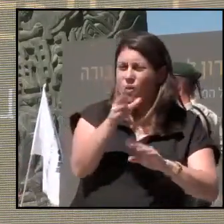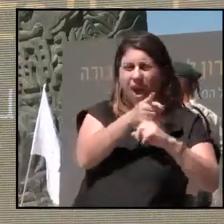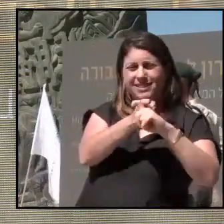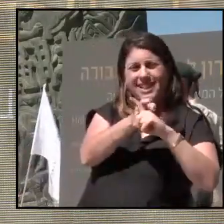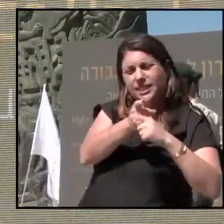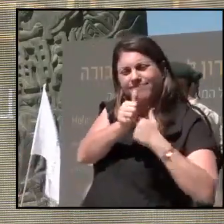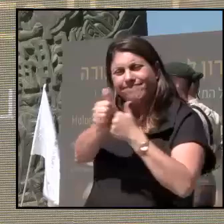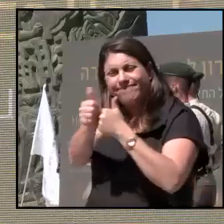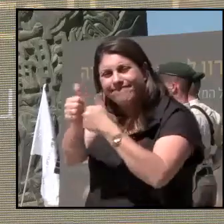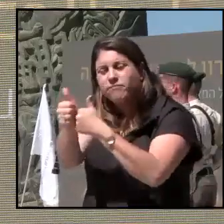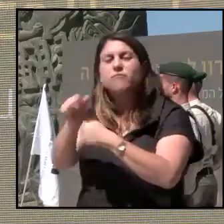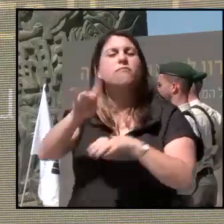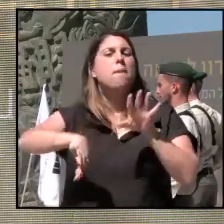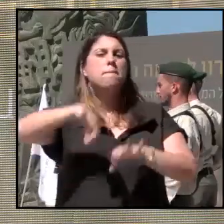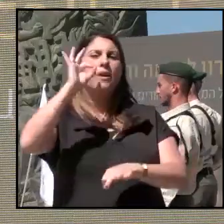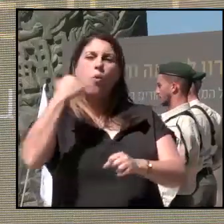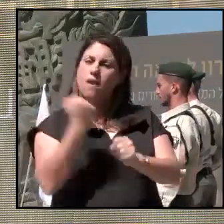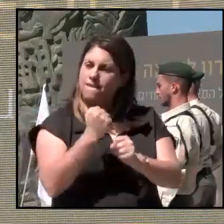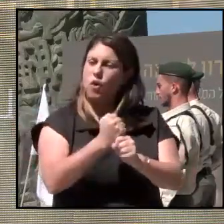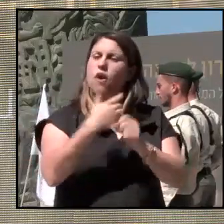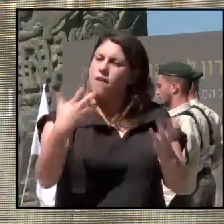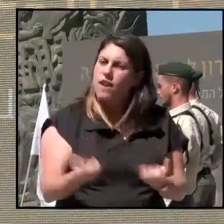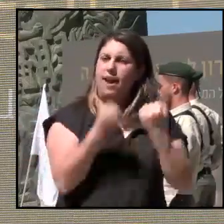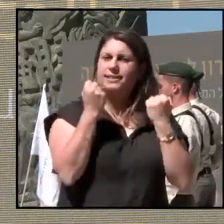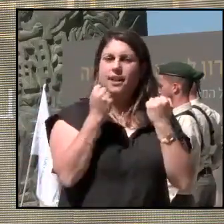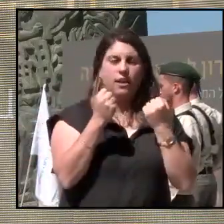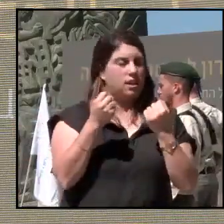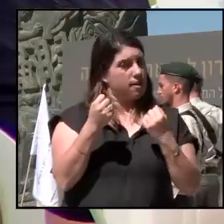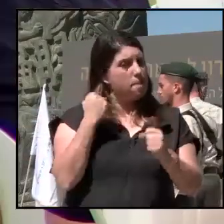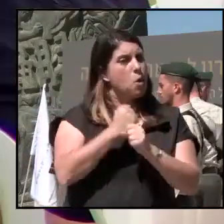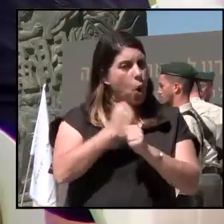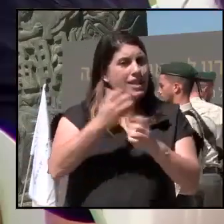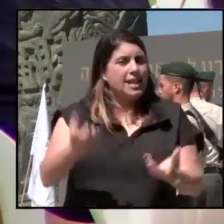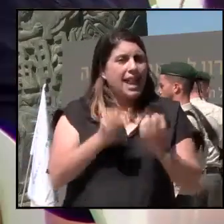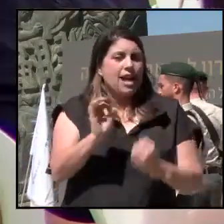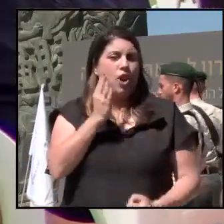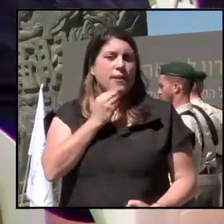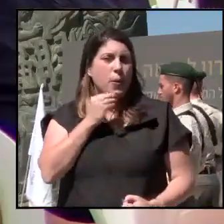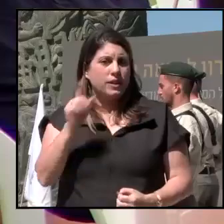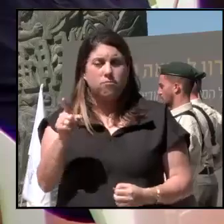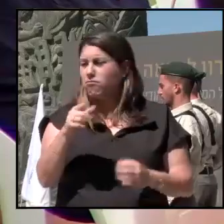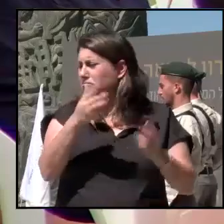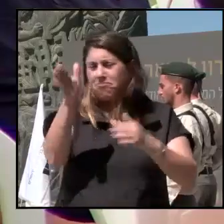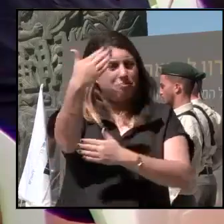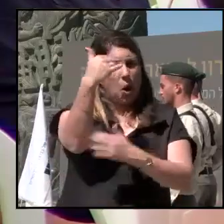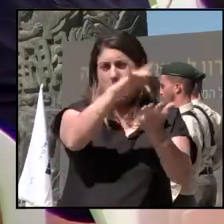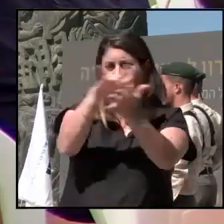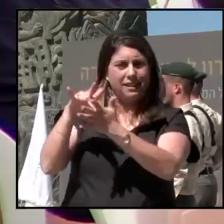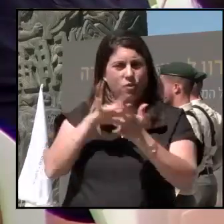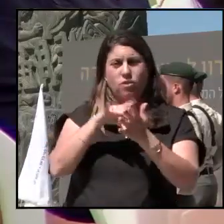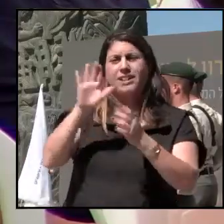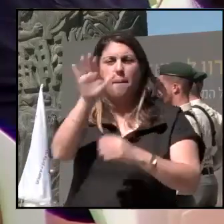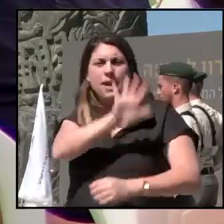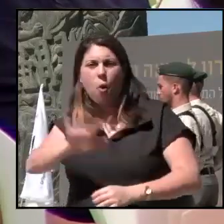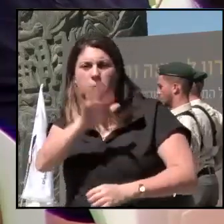הנאצים בחרו לפעול ולהציל. פעולות הצלה על ידי יהודים התקיימו בכל מדינות אירופה ובצפון